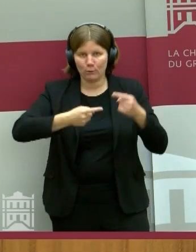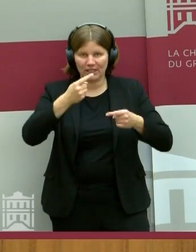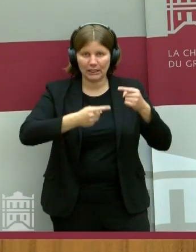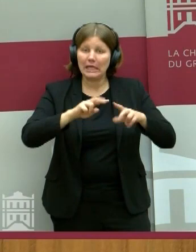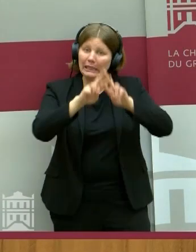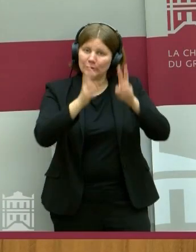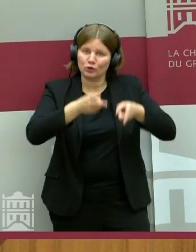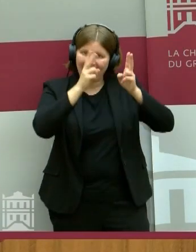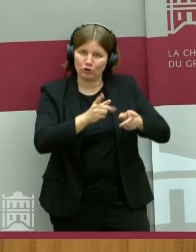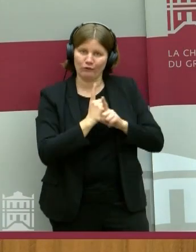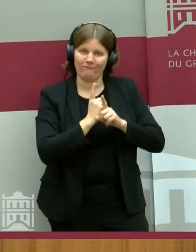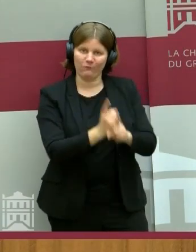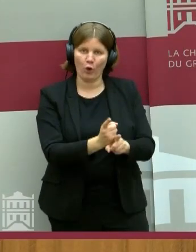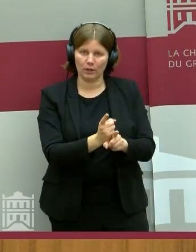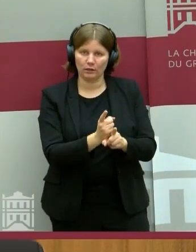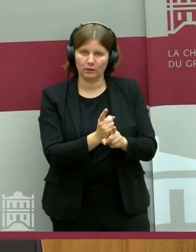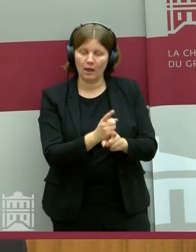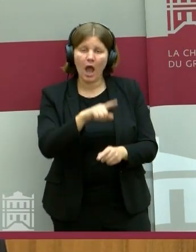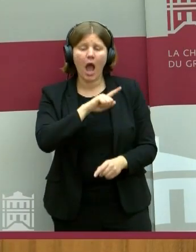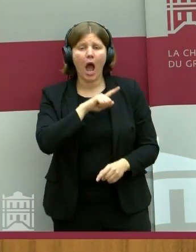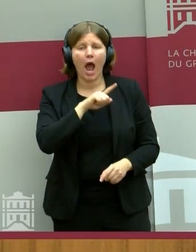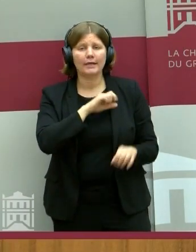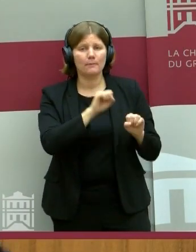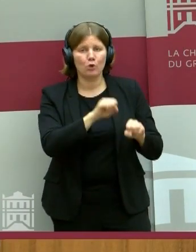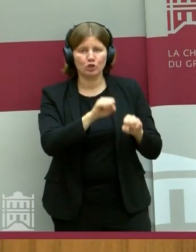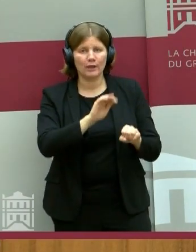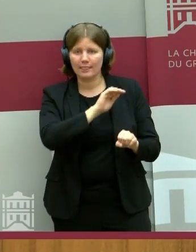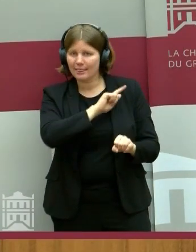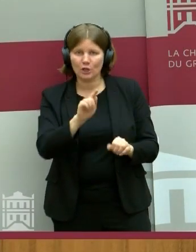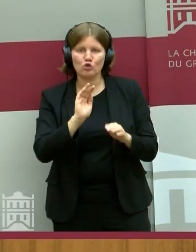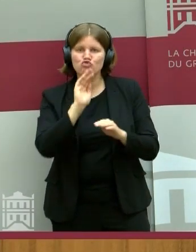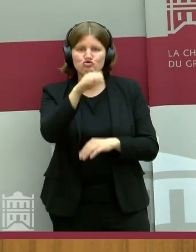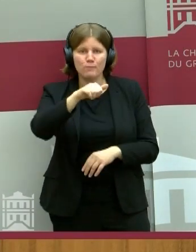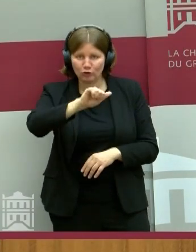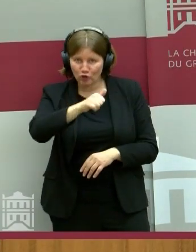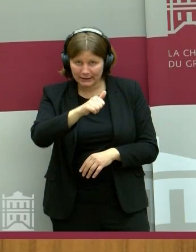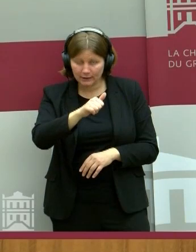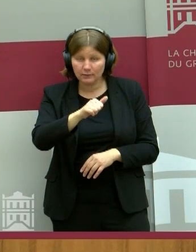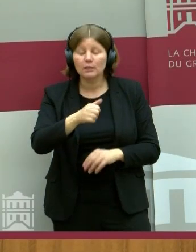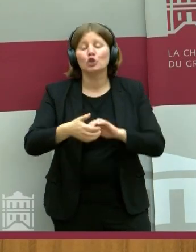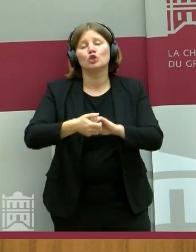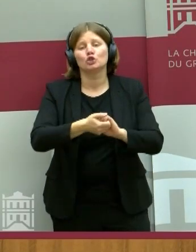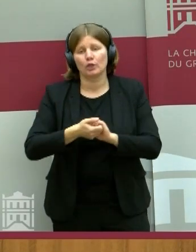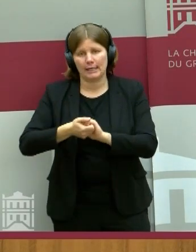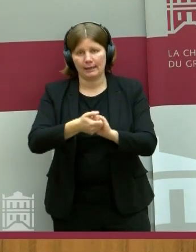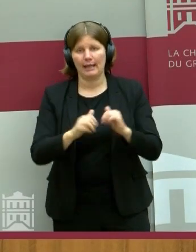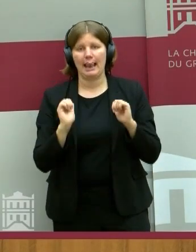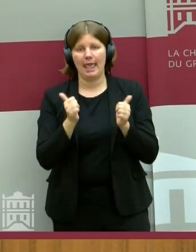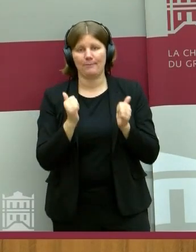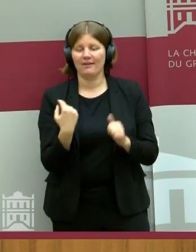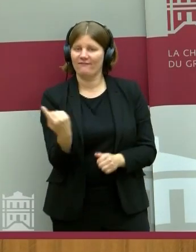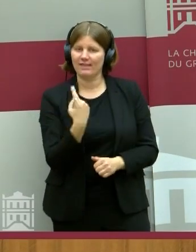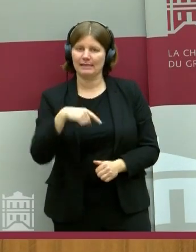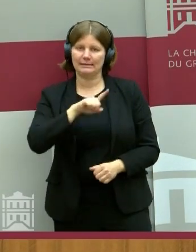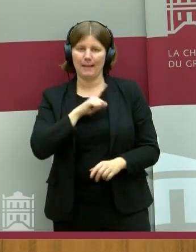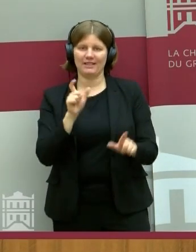internationale Recht, wo wir als eigene Kapazitäten nicht überziehen, aber wo wir eine Solidarität leben, die wir auch können verteidigen